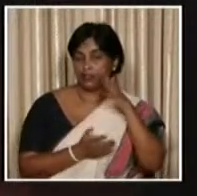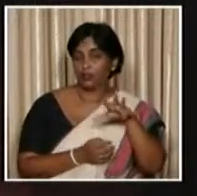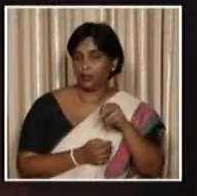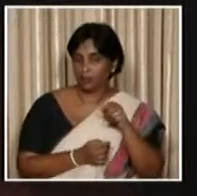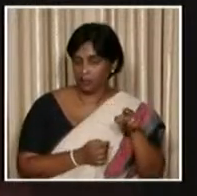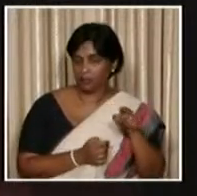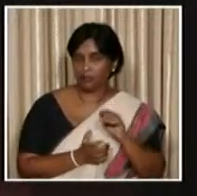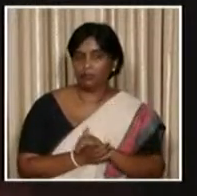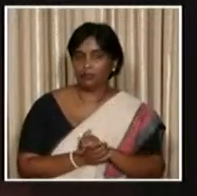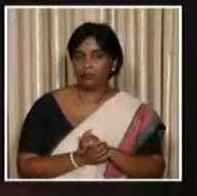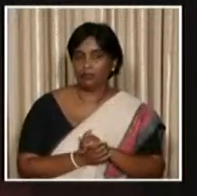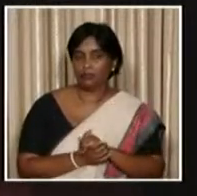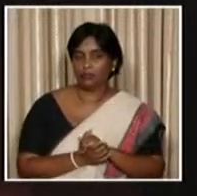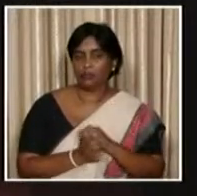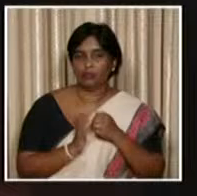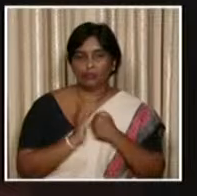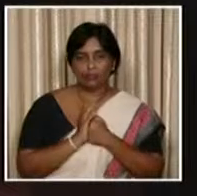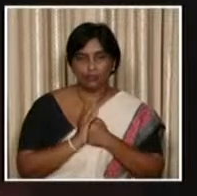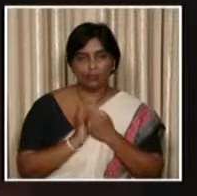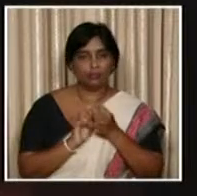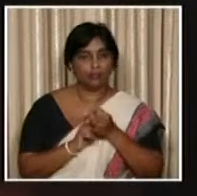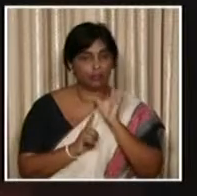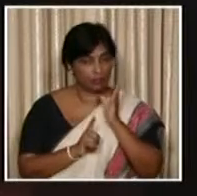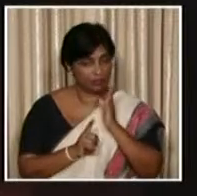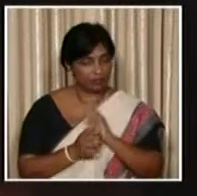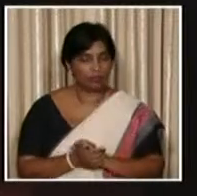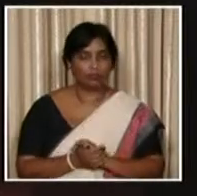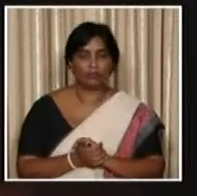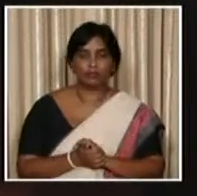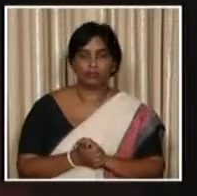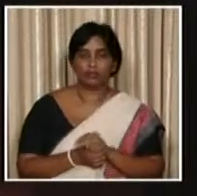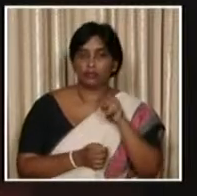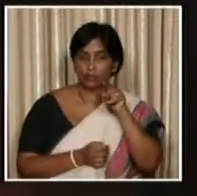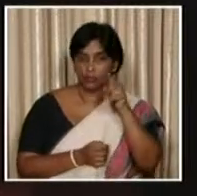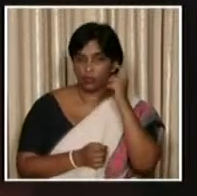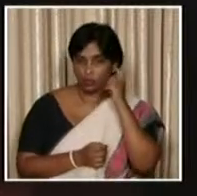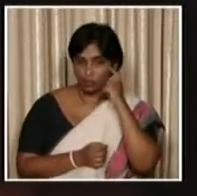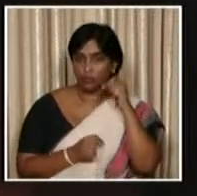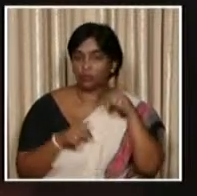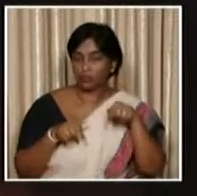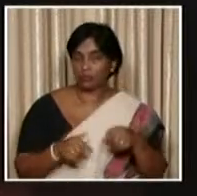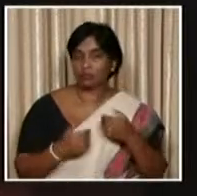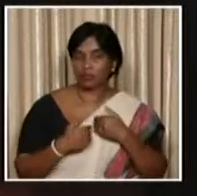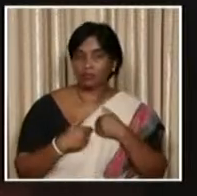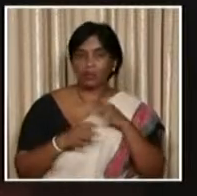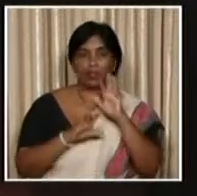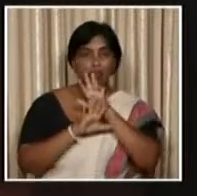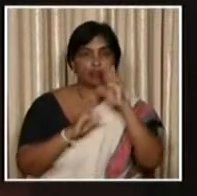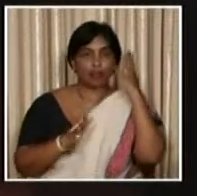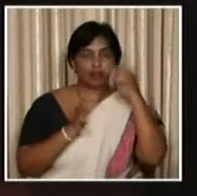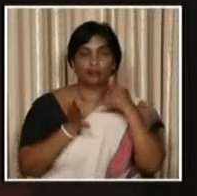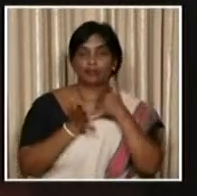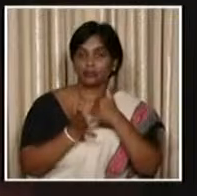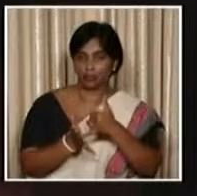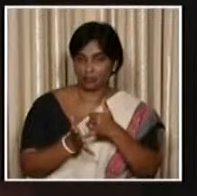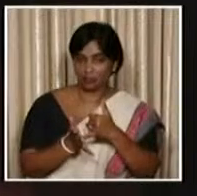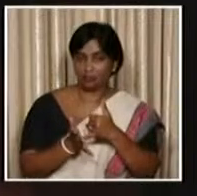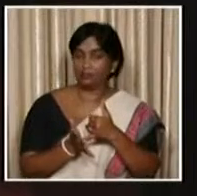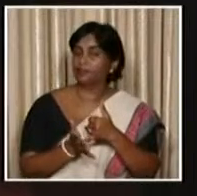වේ. ගරු ජනාධිපතිතුමනි ඔබතුමා දන්නවද දැන් අපේ අන්ඩර් 19 ටුවර්නමන්ට්